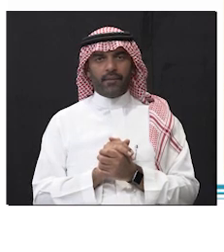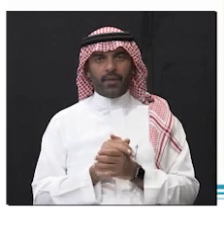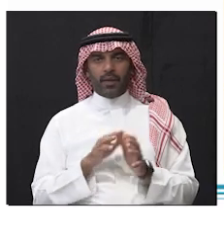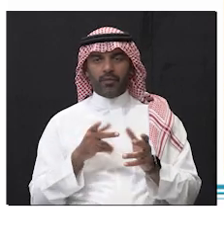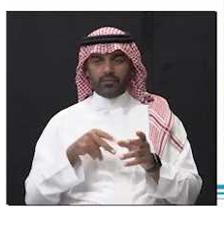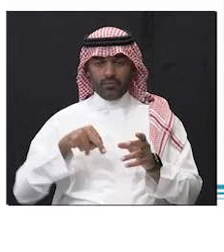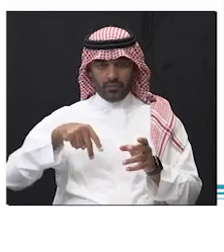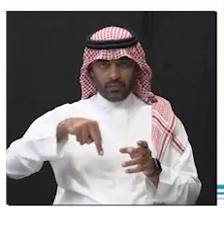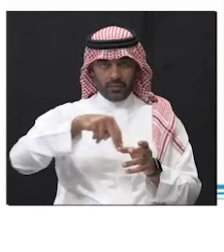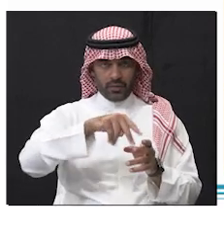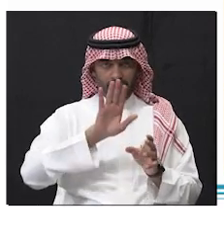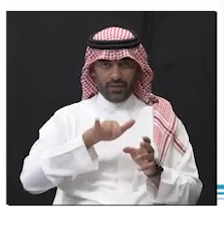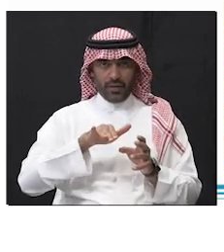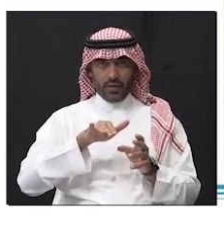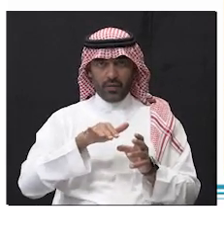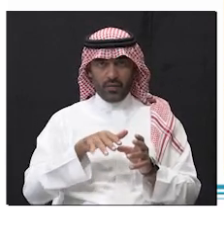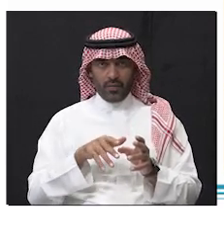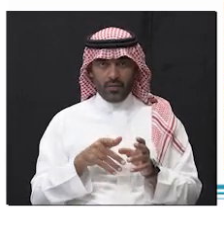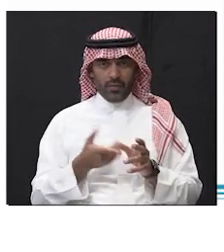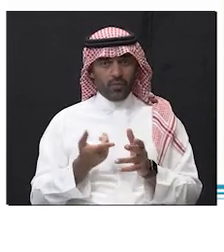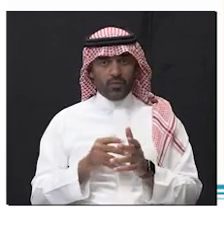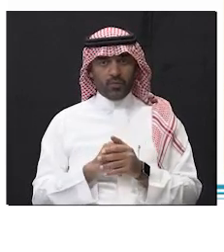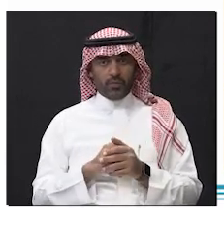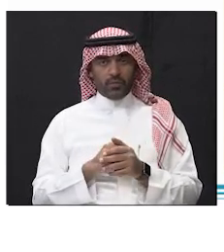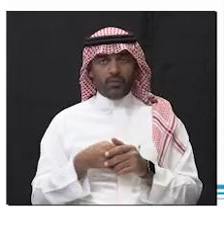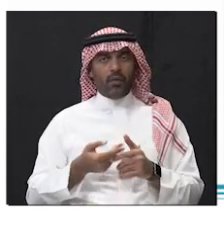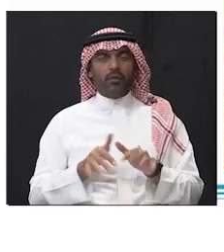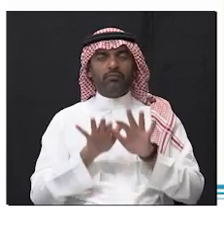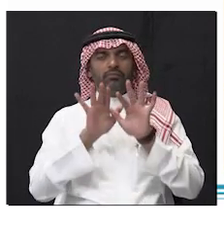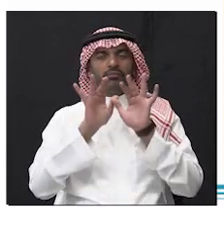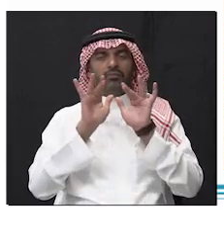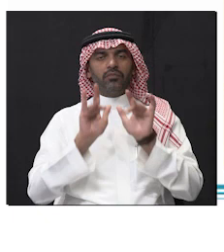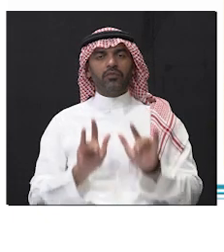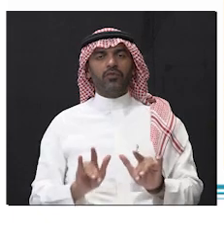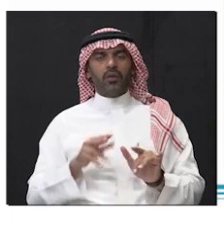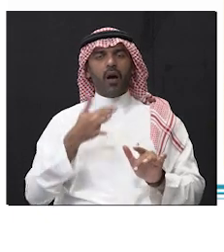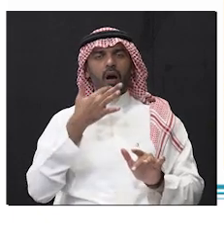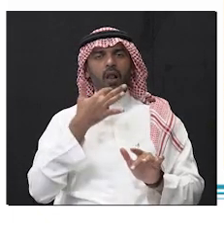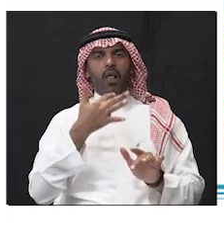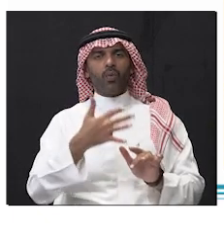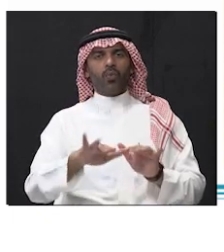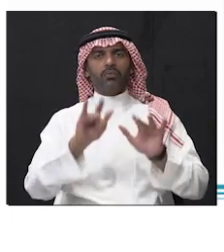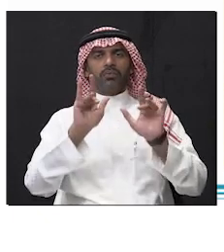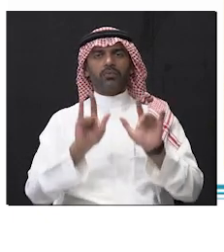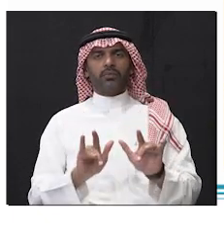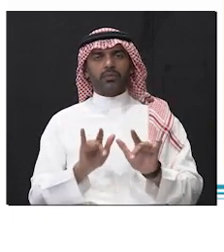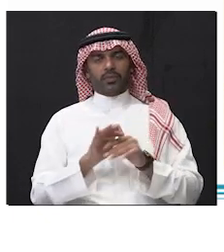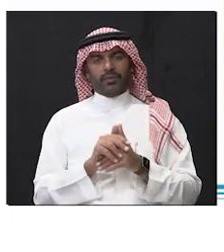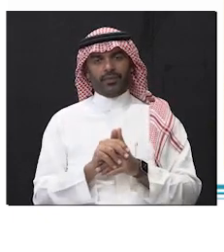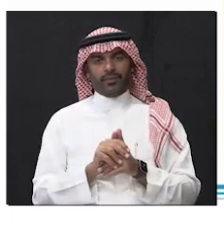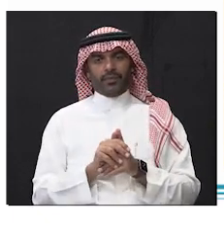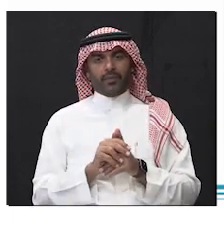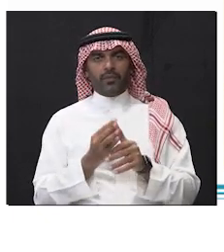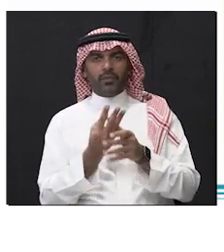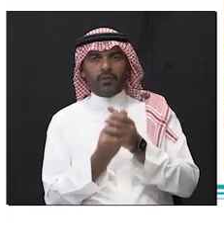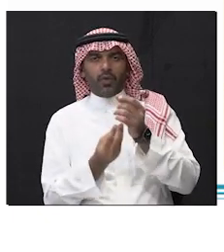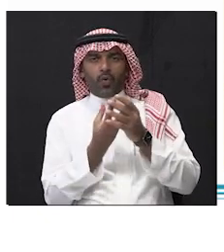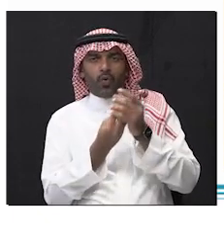كيف حركتها؟ أحسنتم. جالسة لا تتحرك. تكاثرها،